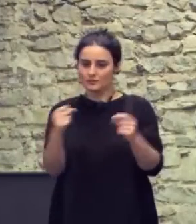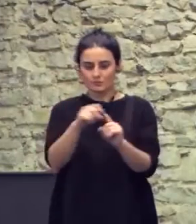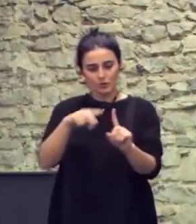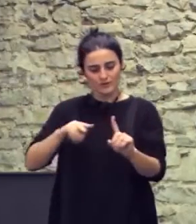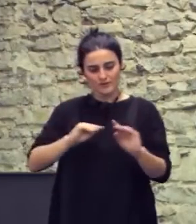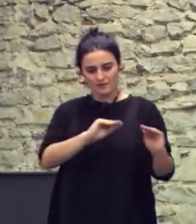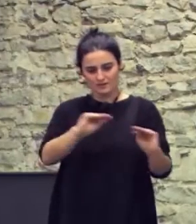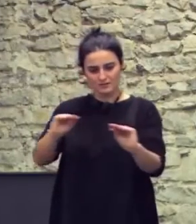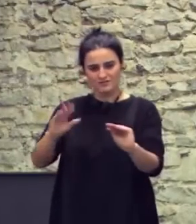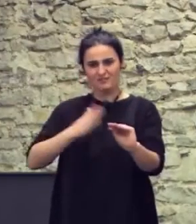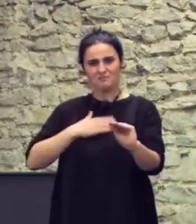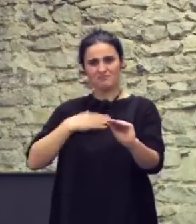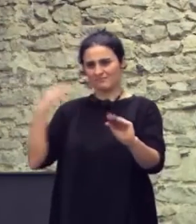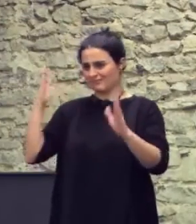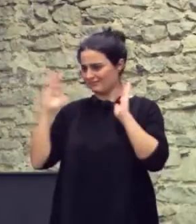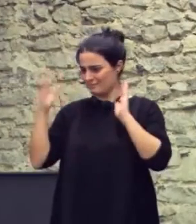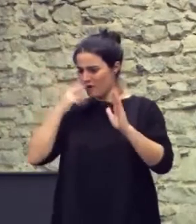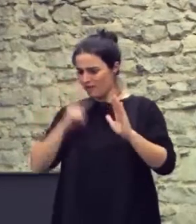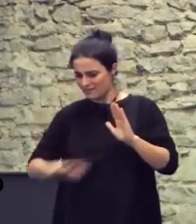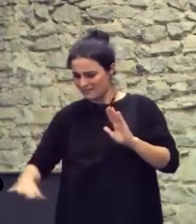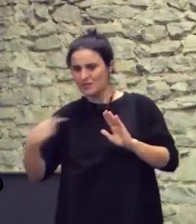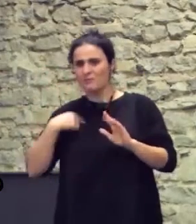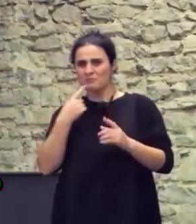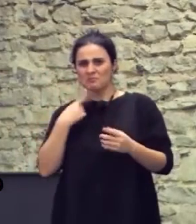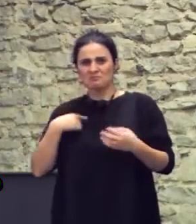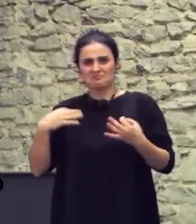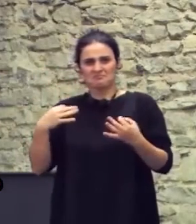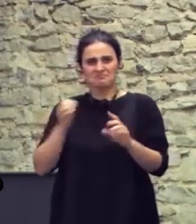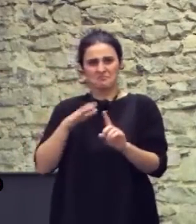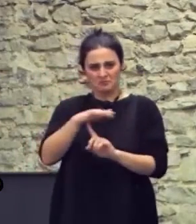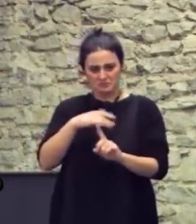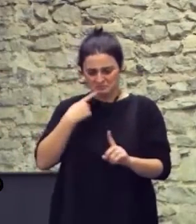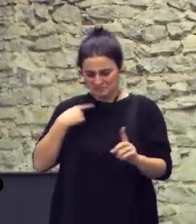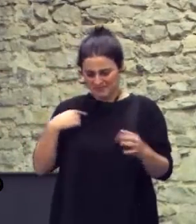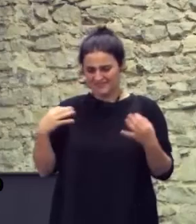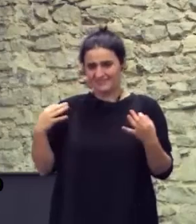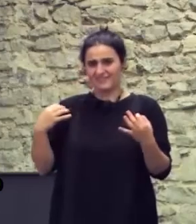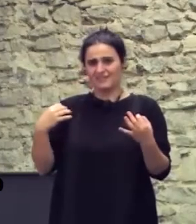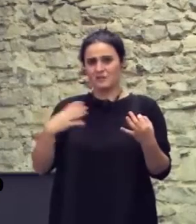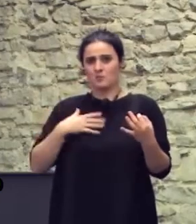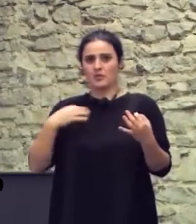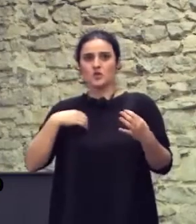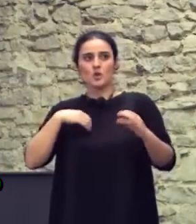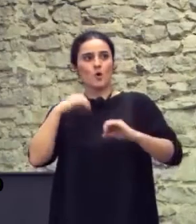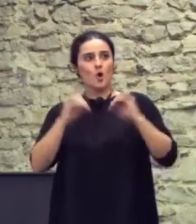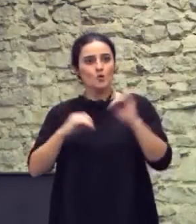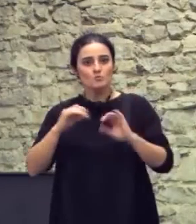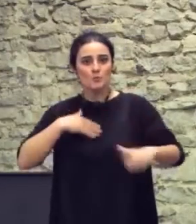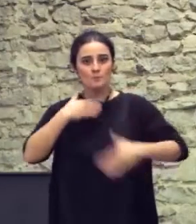txikitan zer esan ote zidaten nire inguruan. Ez dakit egongo nintzaken hormonazio prozesu